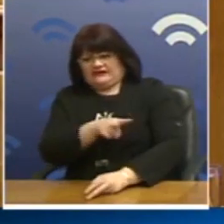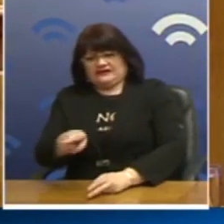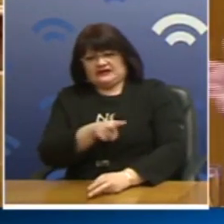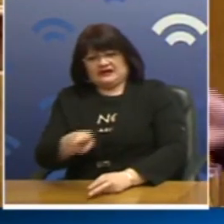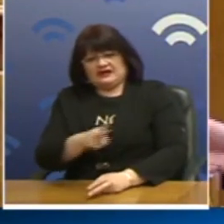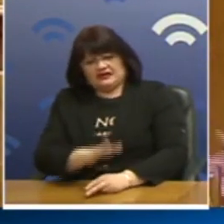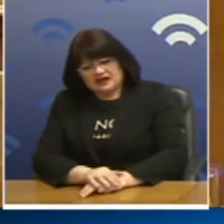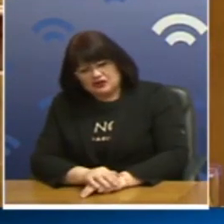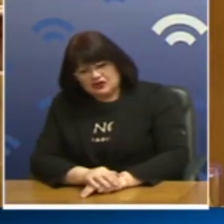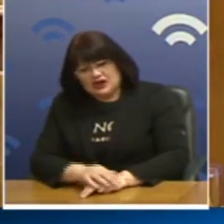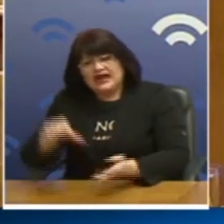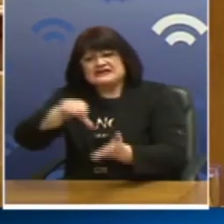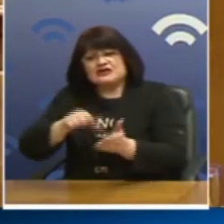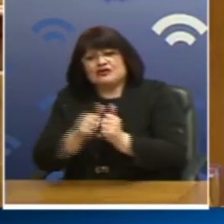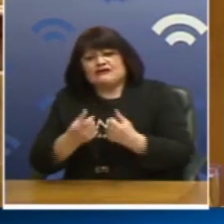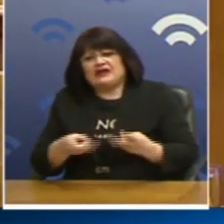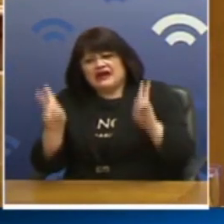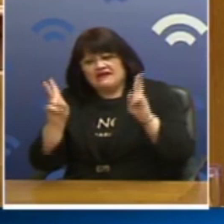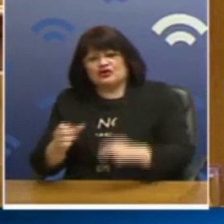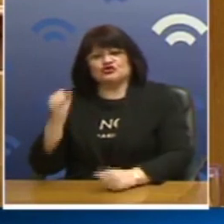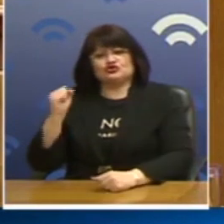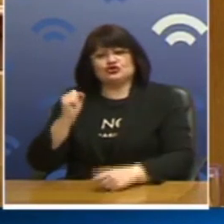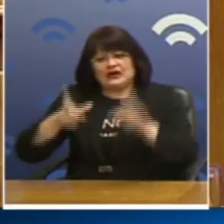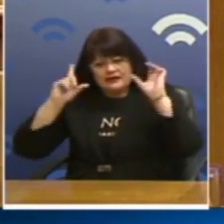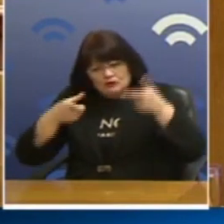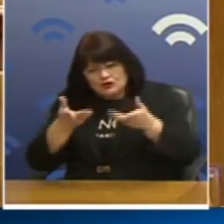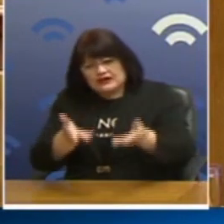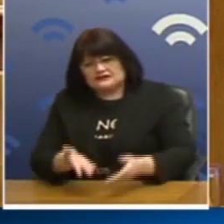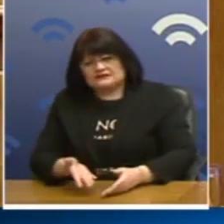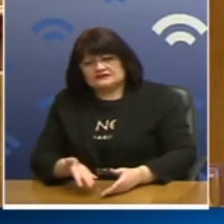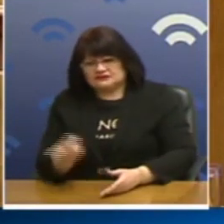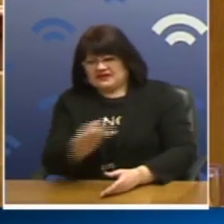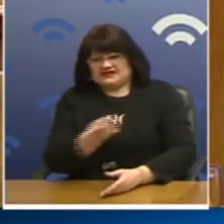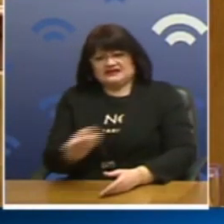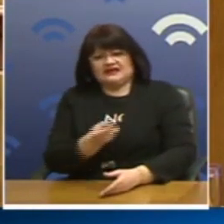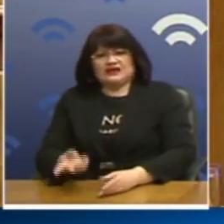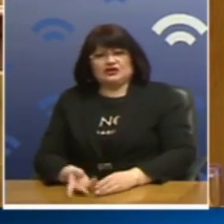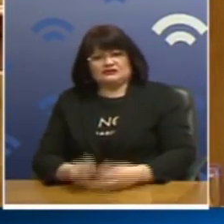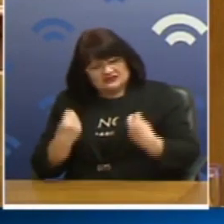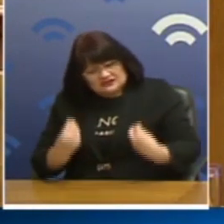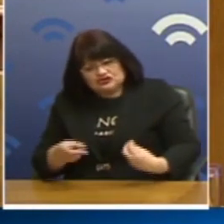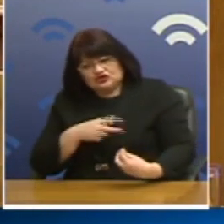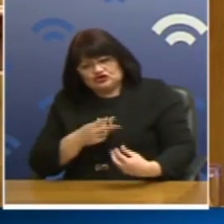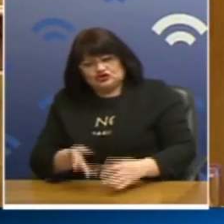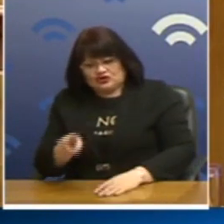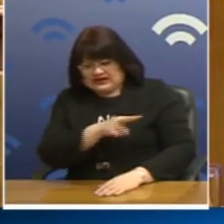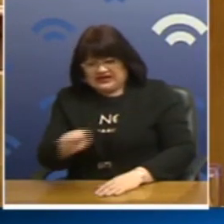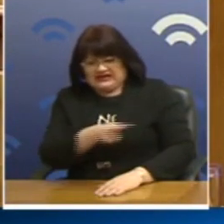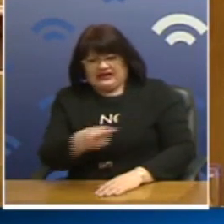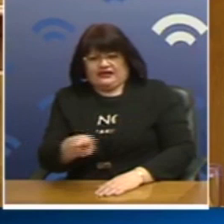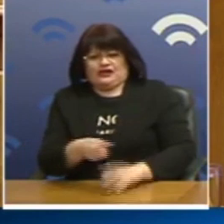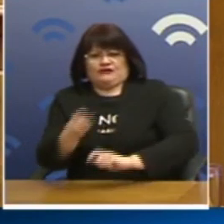αστικού, φιλελεύθερου και σοσιαλδημοκρατικού διπολισμού? Μαζί δεν διαμορφώσατε αυτό